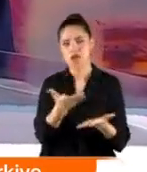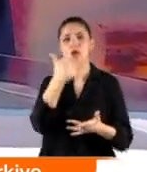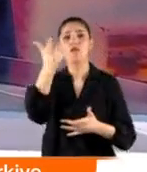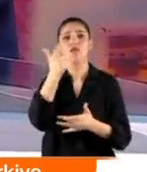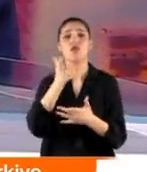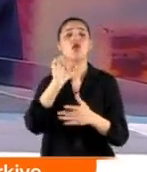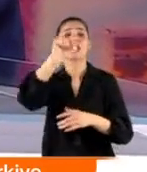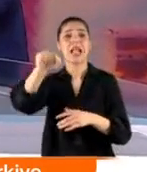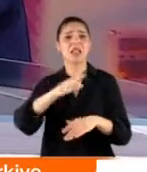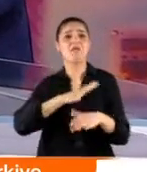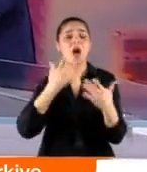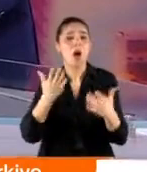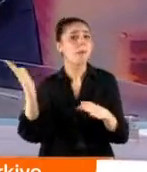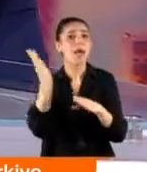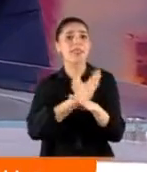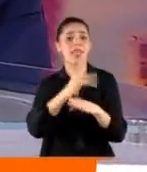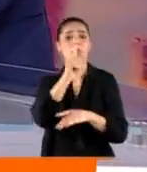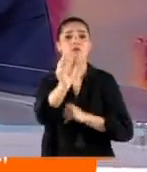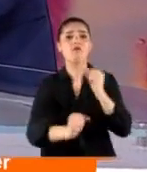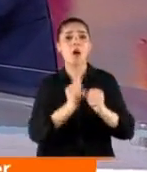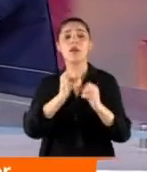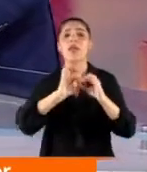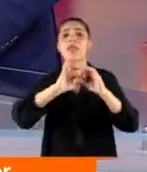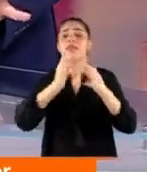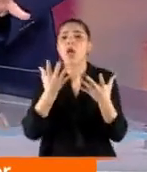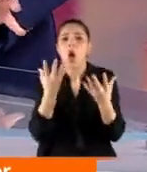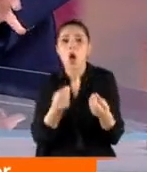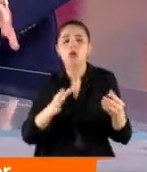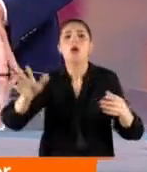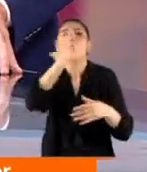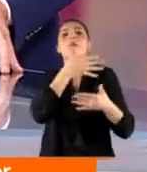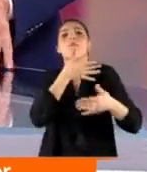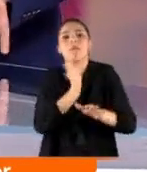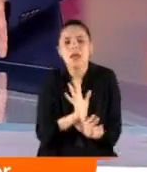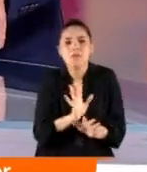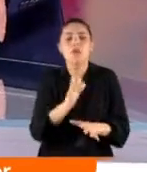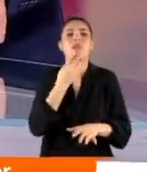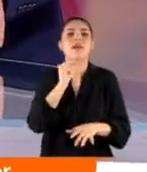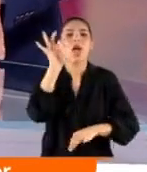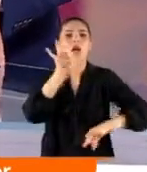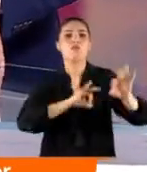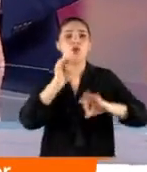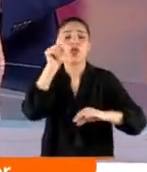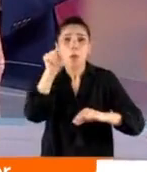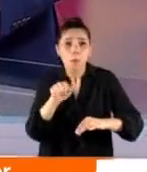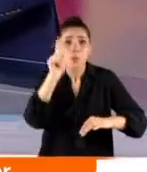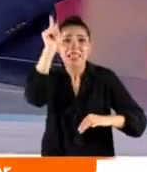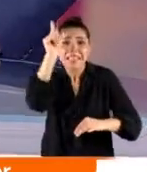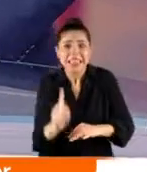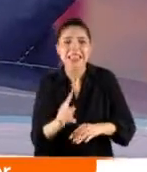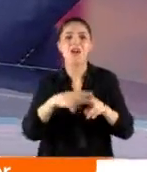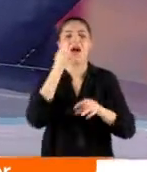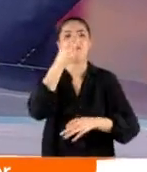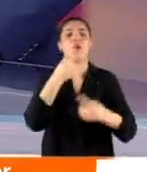Görüntüsü vardı saldırının ama nedenini o gün o fabrikada olanlar dışında bilen yoktu. Genç mühendis bugün ilk kez ATV